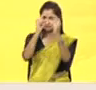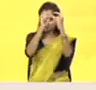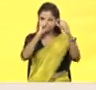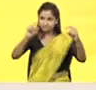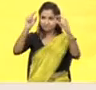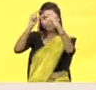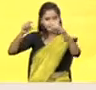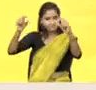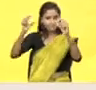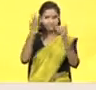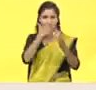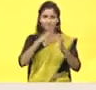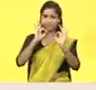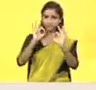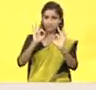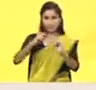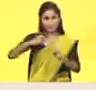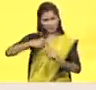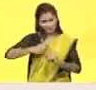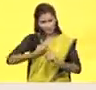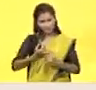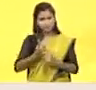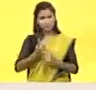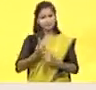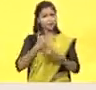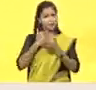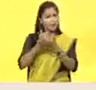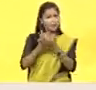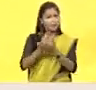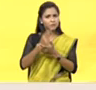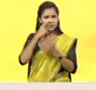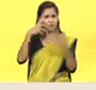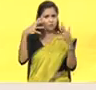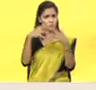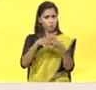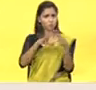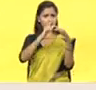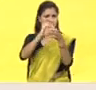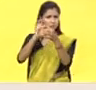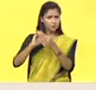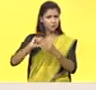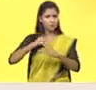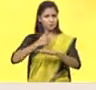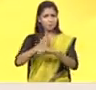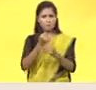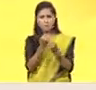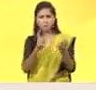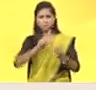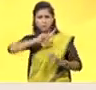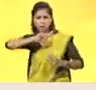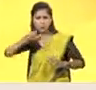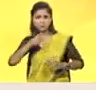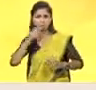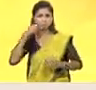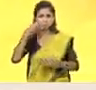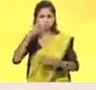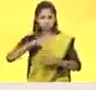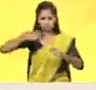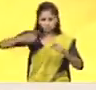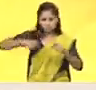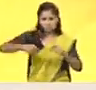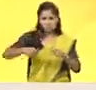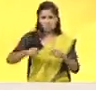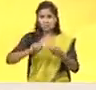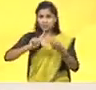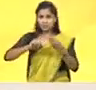हैं। स्वयं सहायता समूह से जुड़ी महिलाएं लाखों झंडे तैयार करती हैं। ई